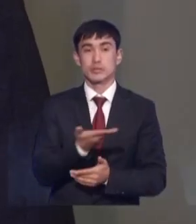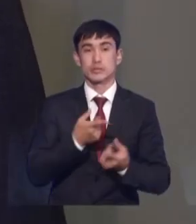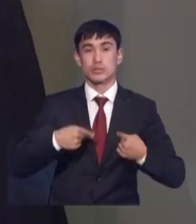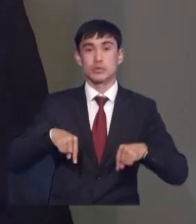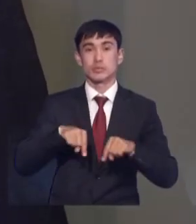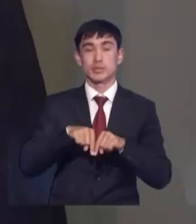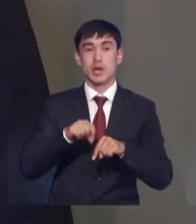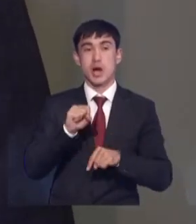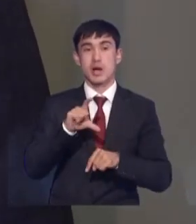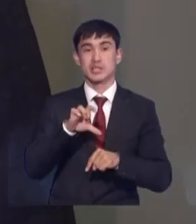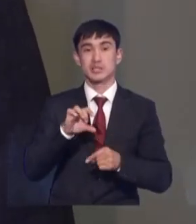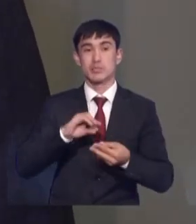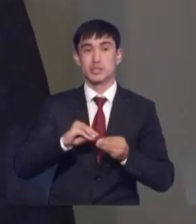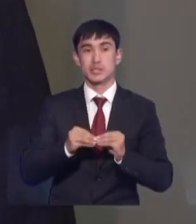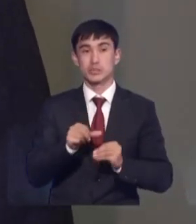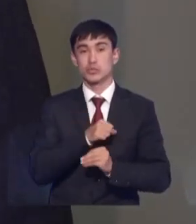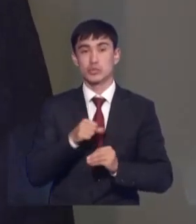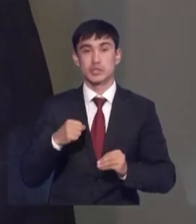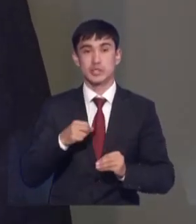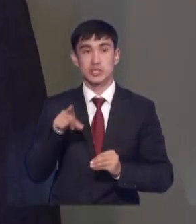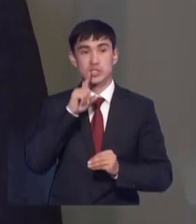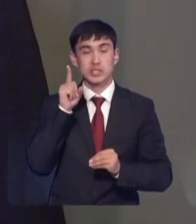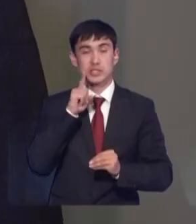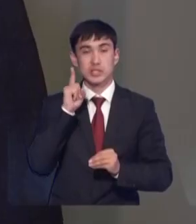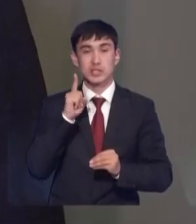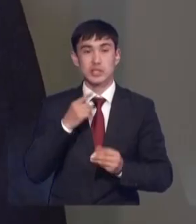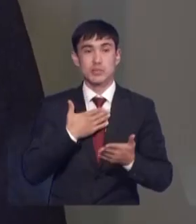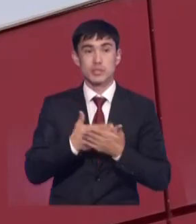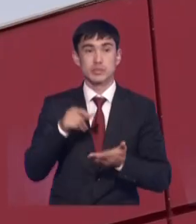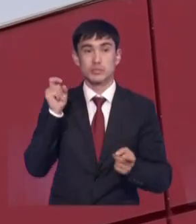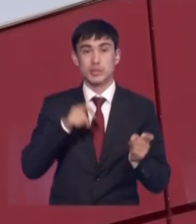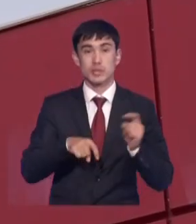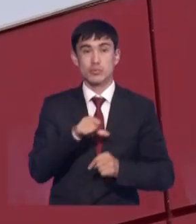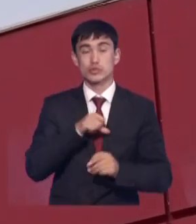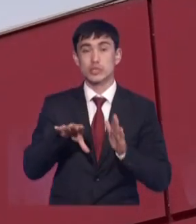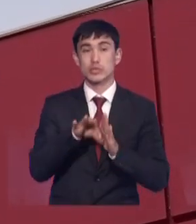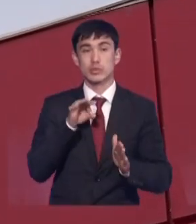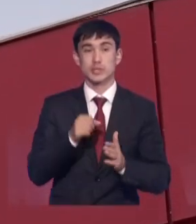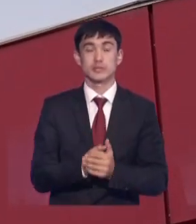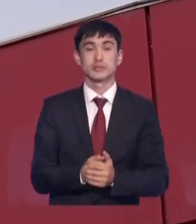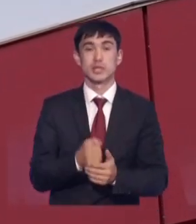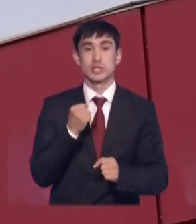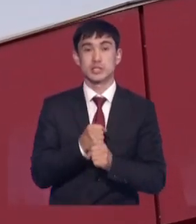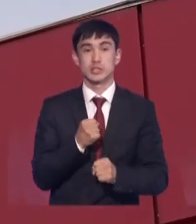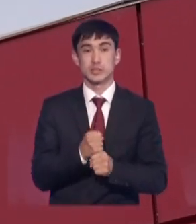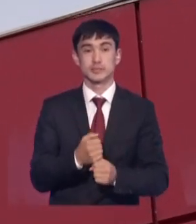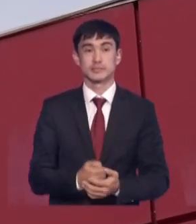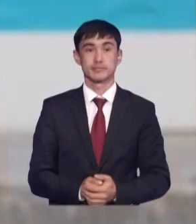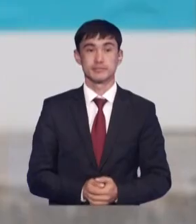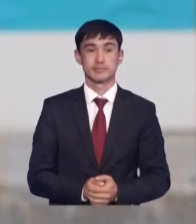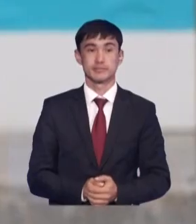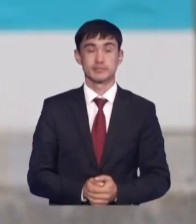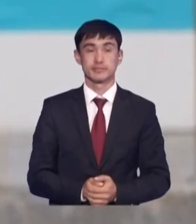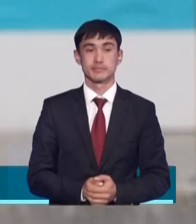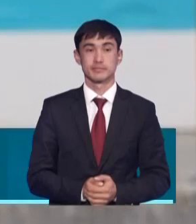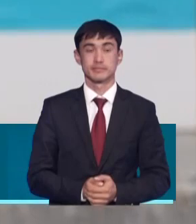қоғамдағы АЭС-тің мәселесіне өздерінің жастар сондай белсенді болып келіп, өз таңдауларын жасауда. Енді